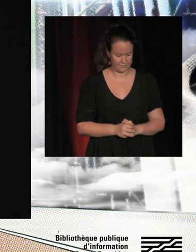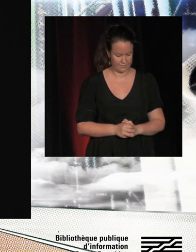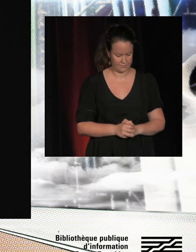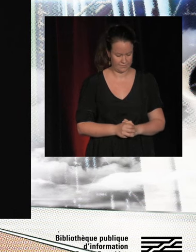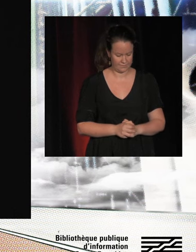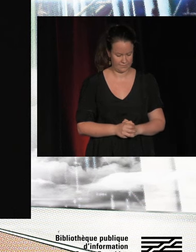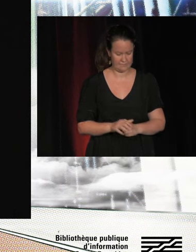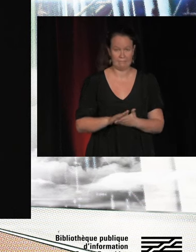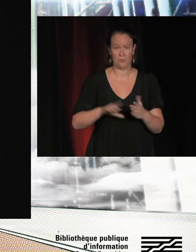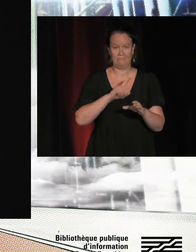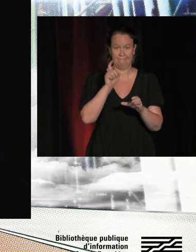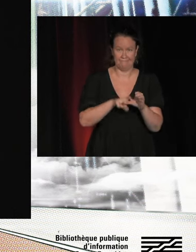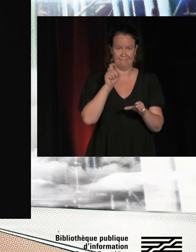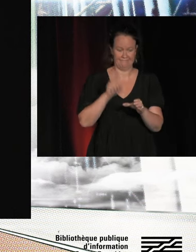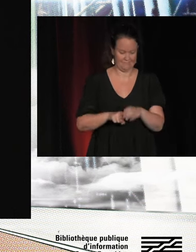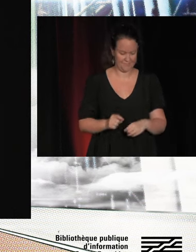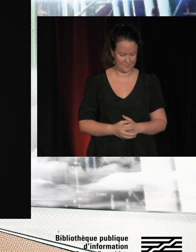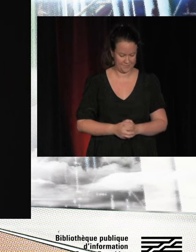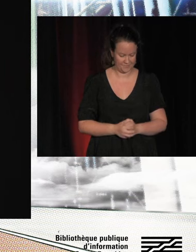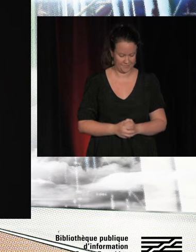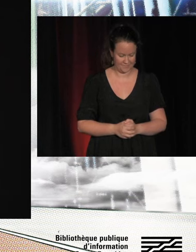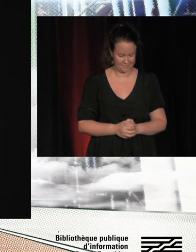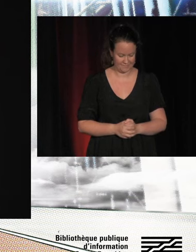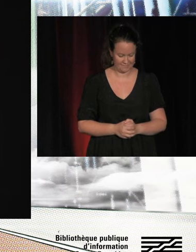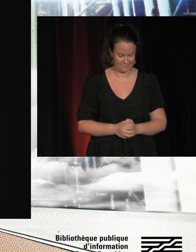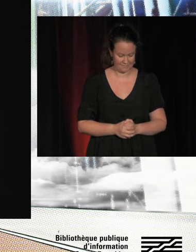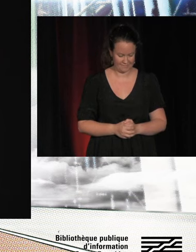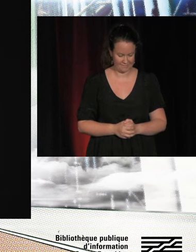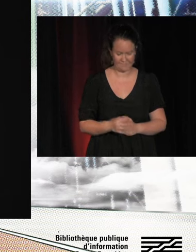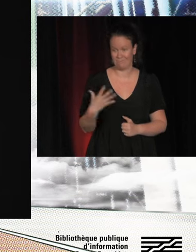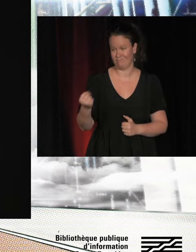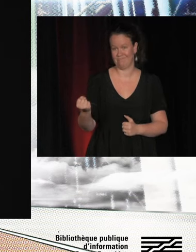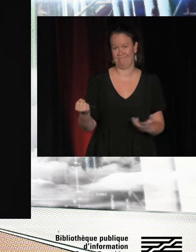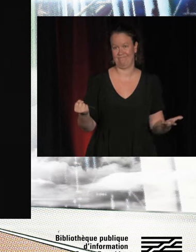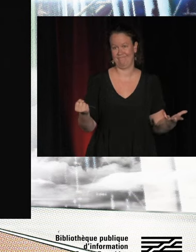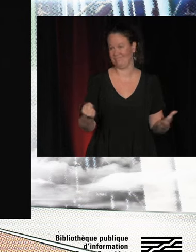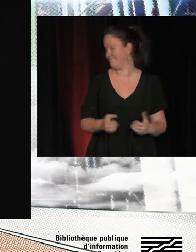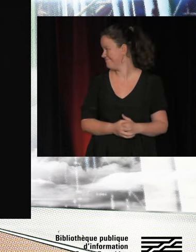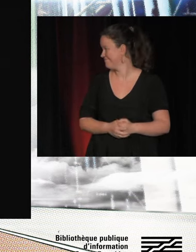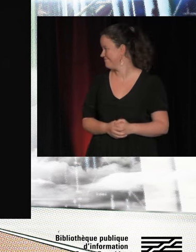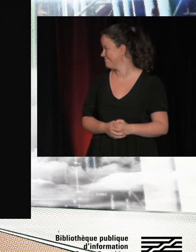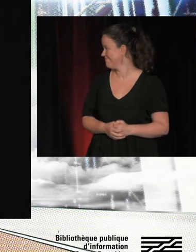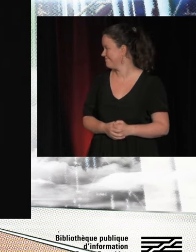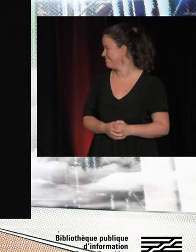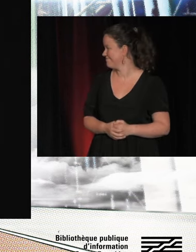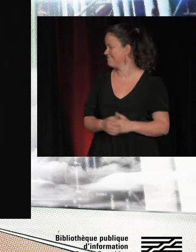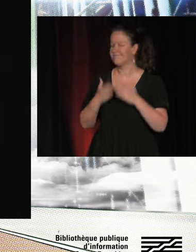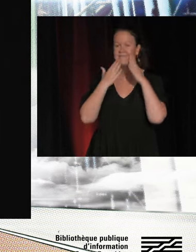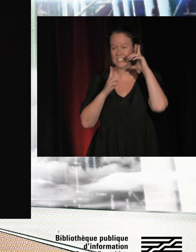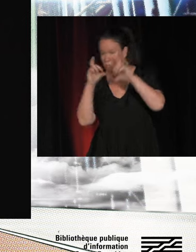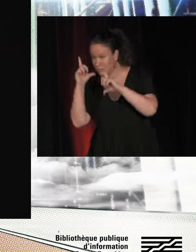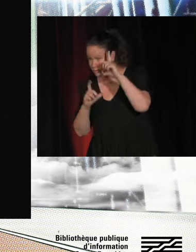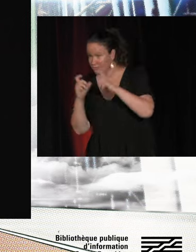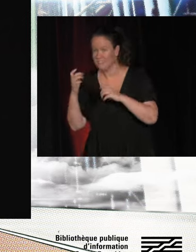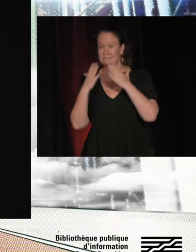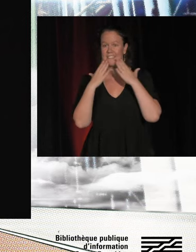Reconnexion au chat, excusez. Hein. Non, il veut pas. Super. Super. En tout cas, ceux qui ont suivi sur Twitch, merci